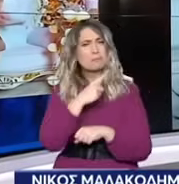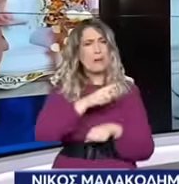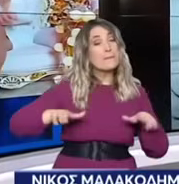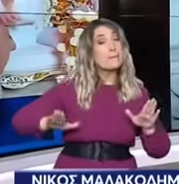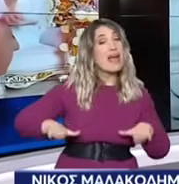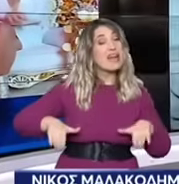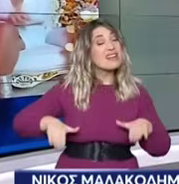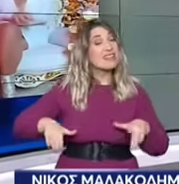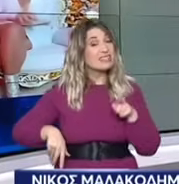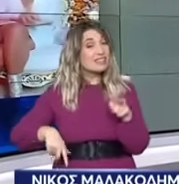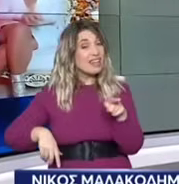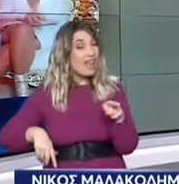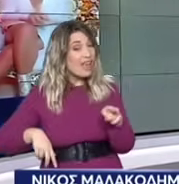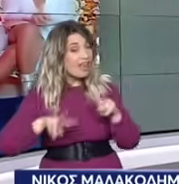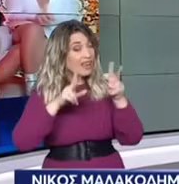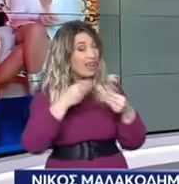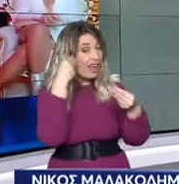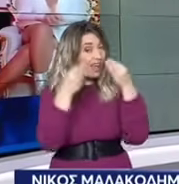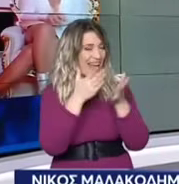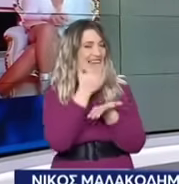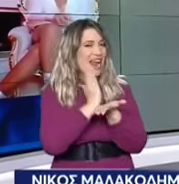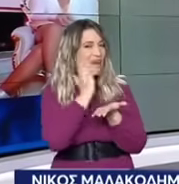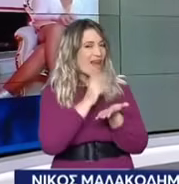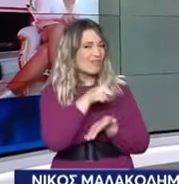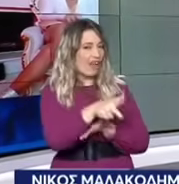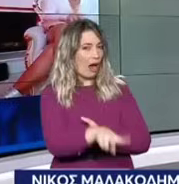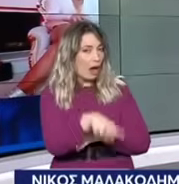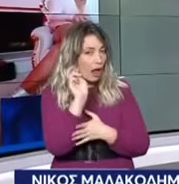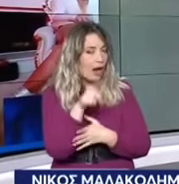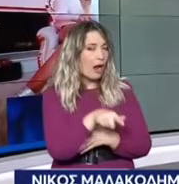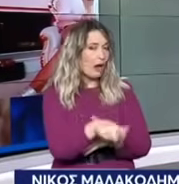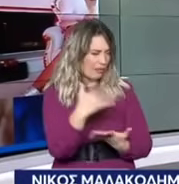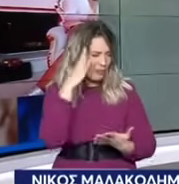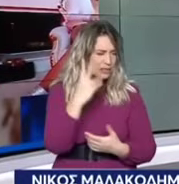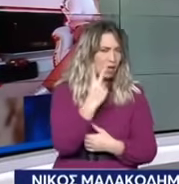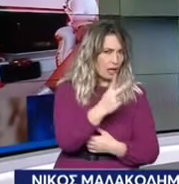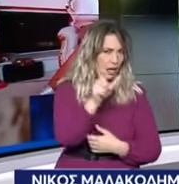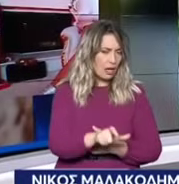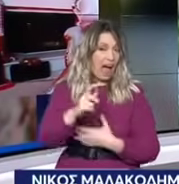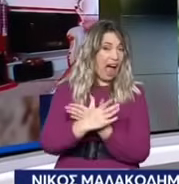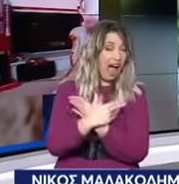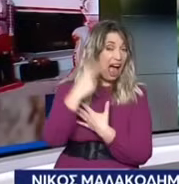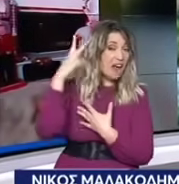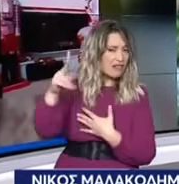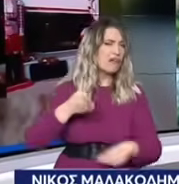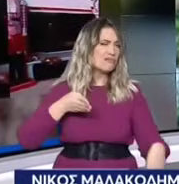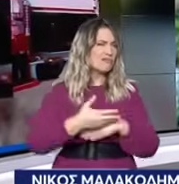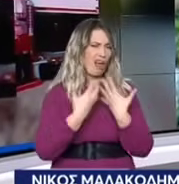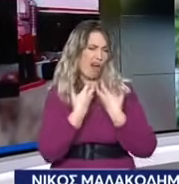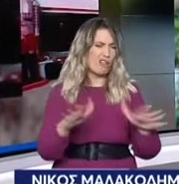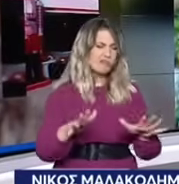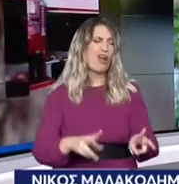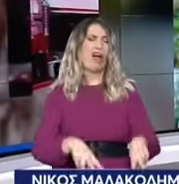κατάστημά μας, μπήκαν 2 Αλβανοί. Το θυμάμαι. Μας έκλεψαν. Δεν έγινε να κάνει εθνικότητα, αλλά ήταν Αλβανοί άνθρωποι. Μας έκλεψαν.